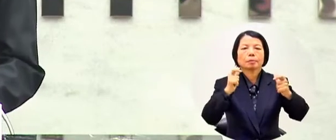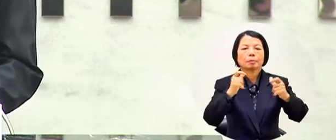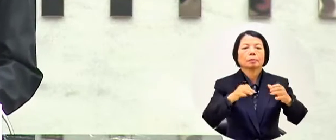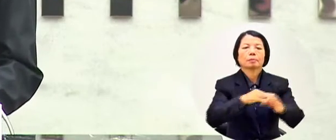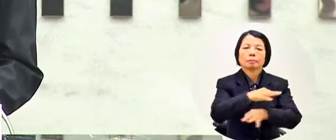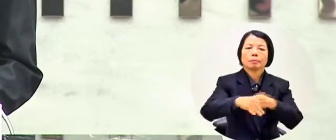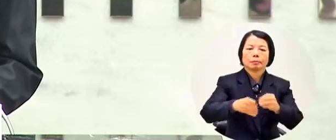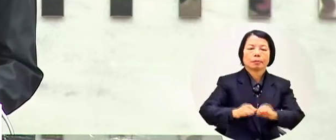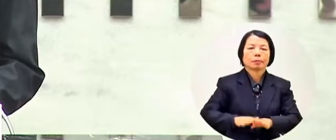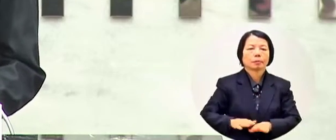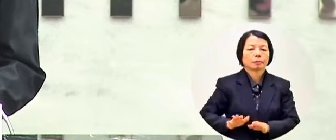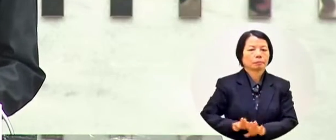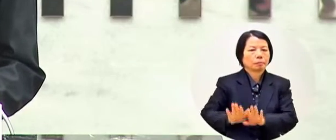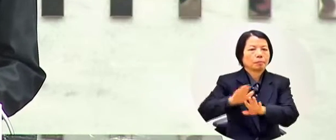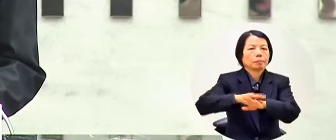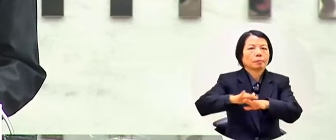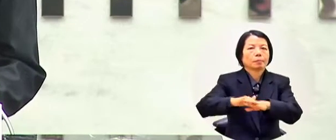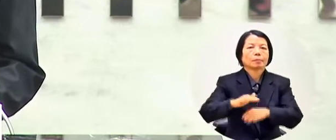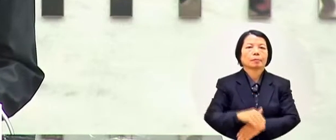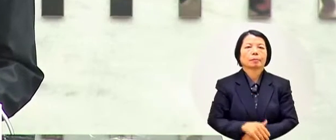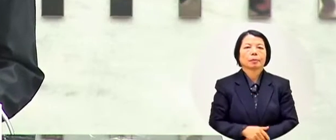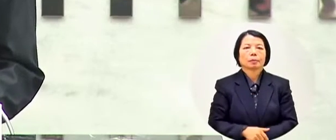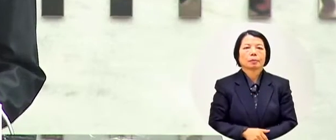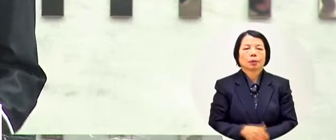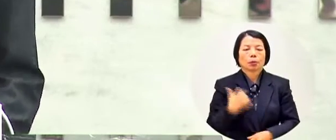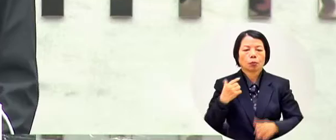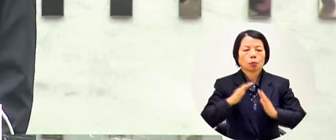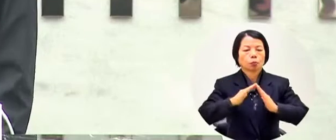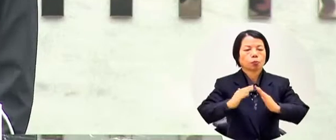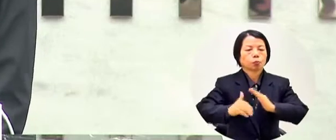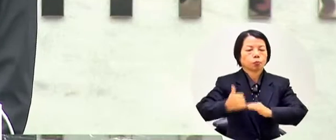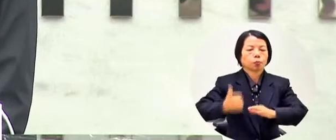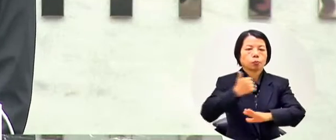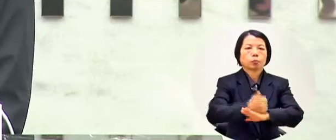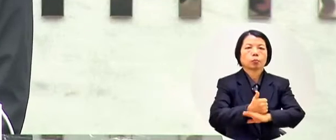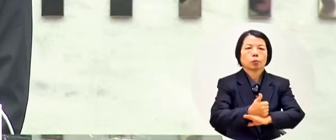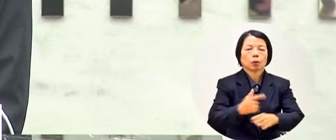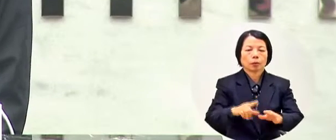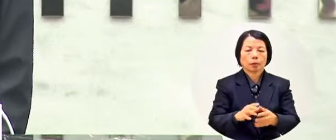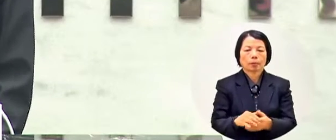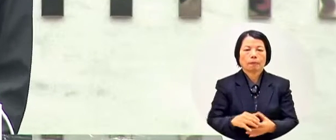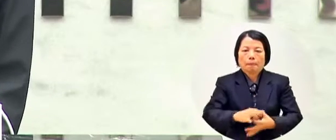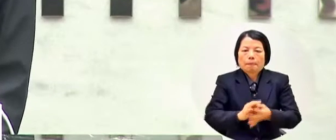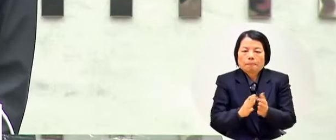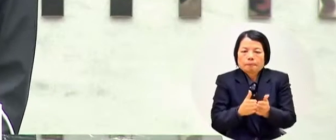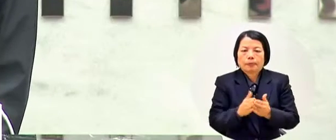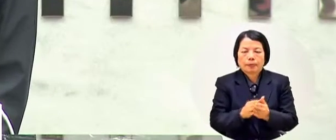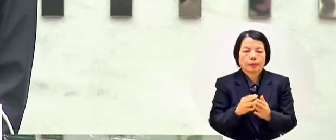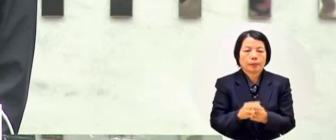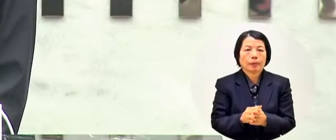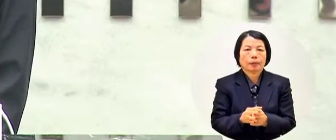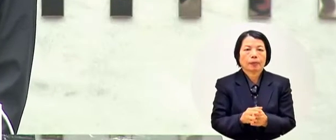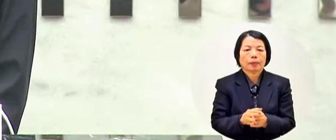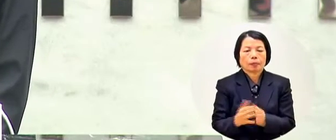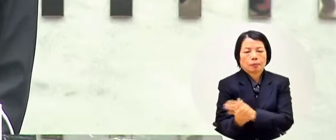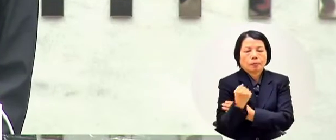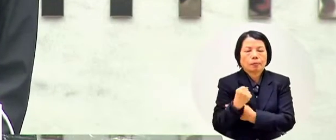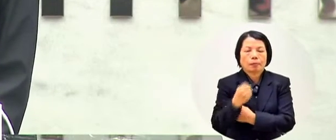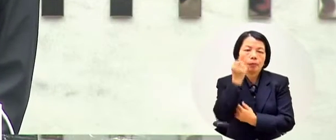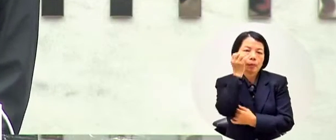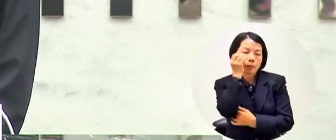自从上任市长以来，我们一开始先冲观光来拉动庶民的经济，同